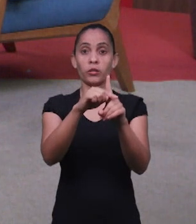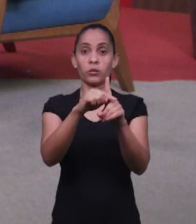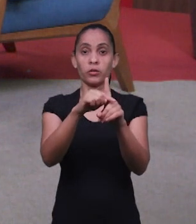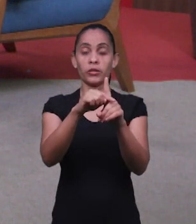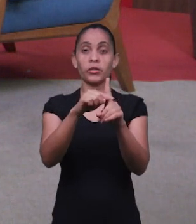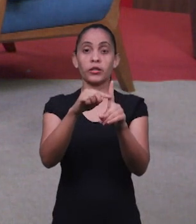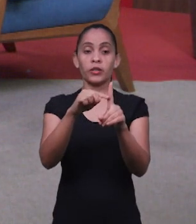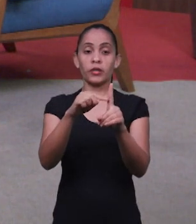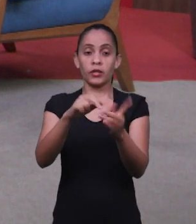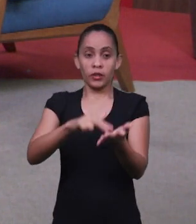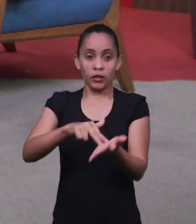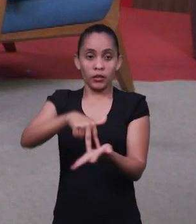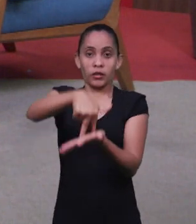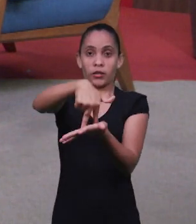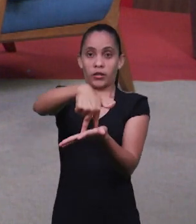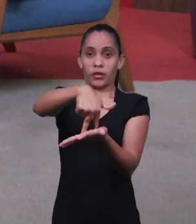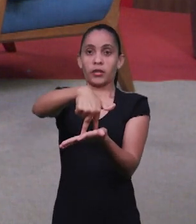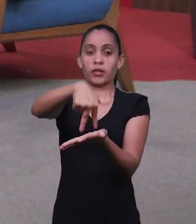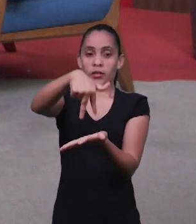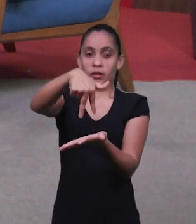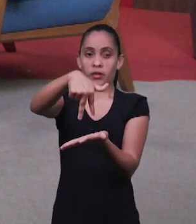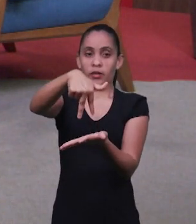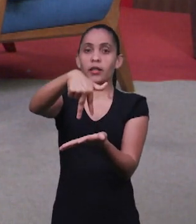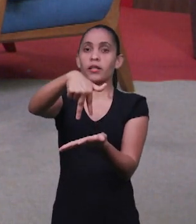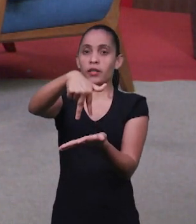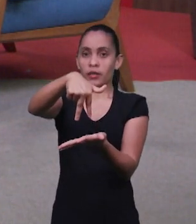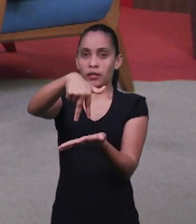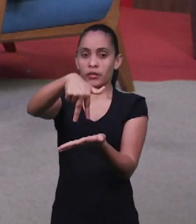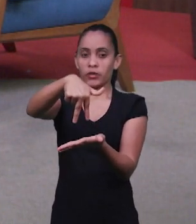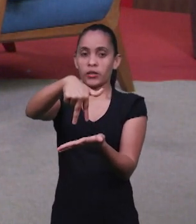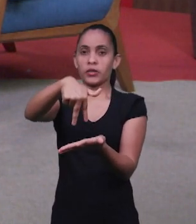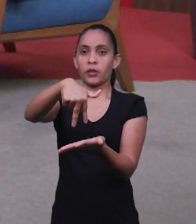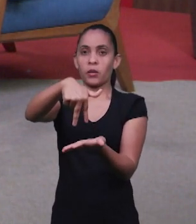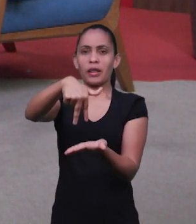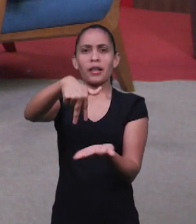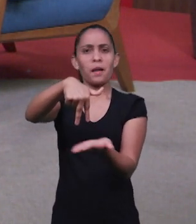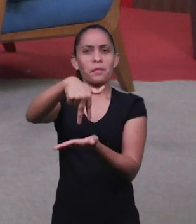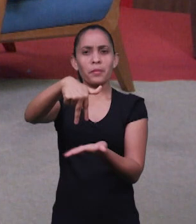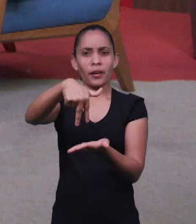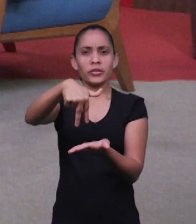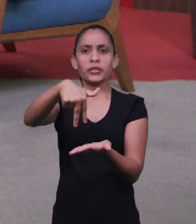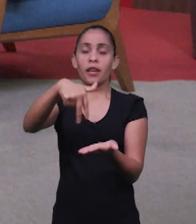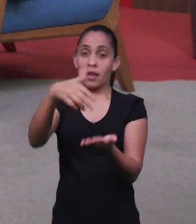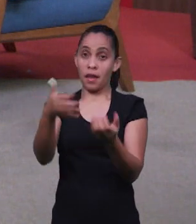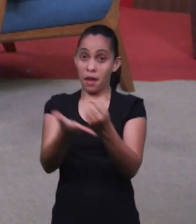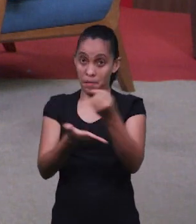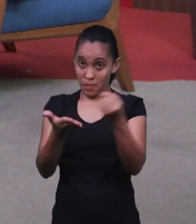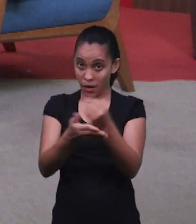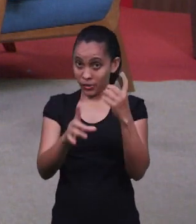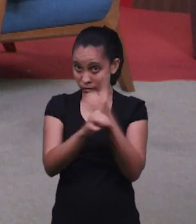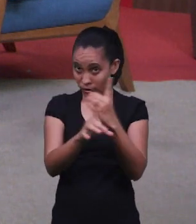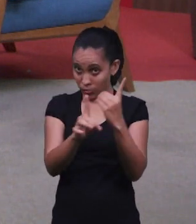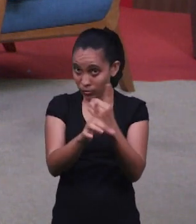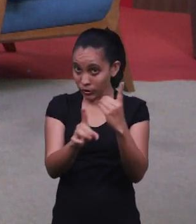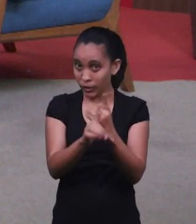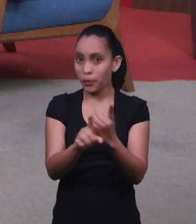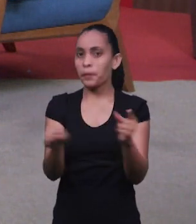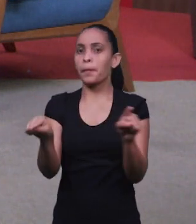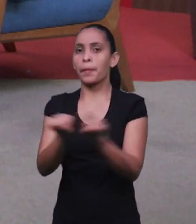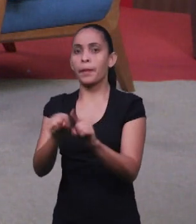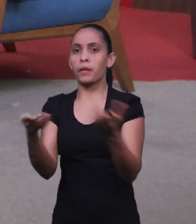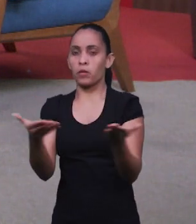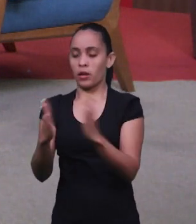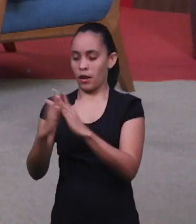qui établit, qui est la base de la doctrine. C'est ce qui affermit l'or. Et